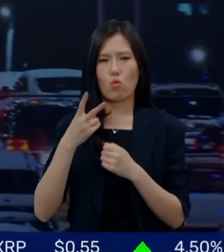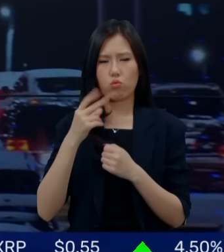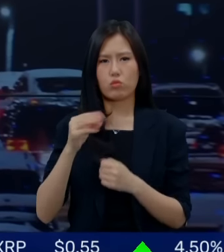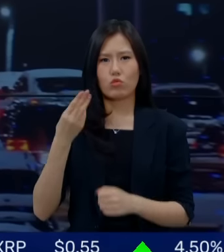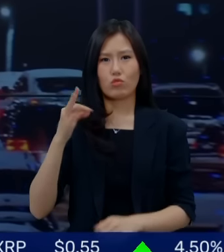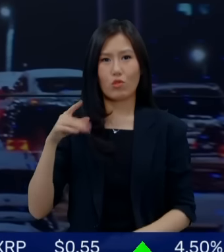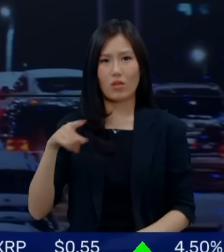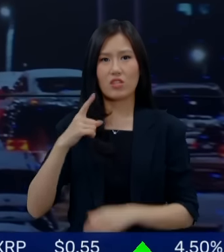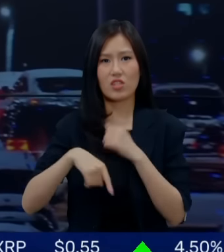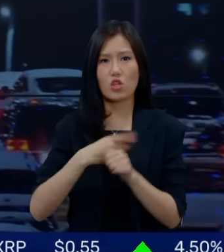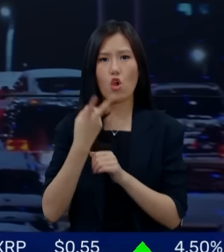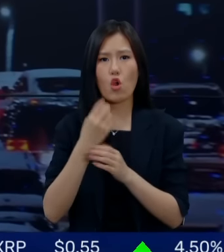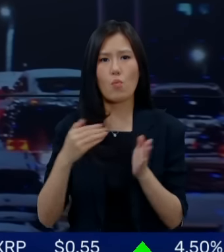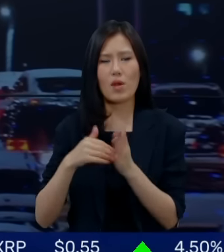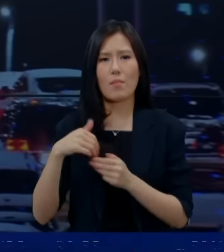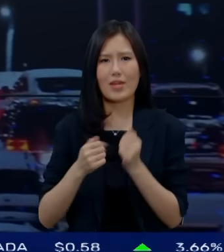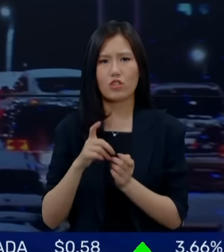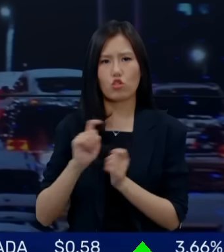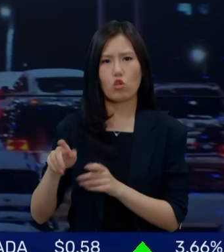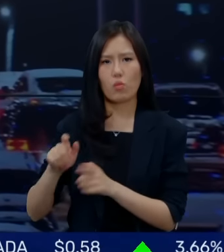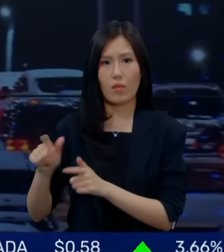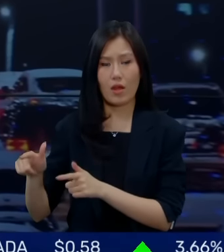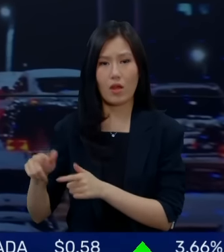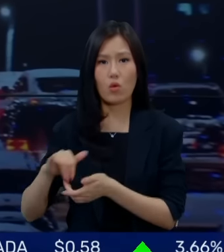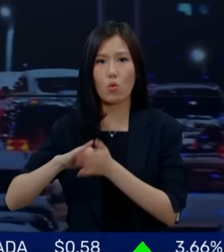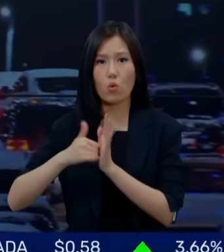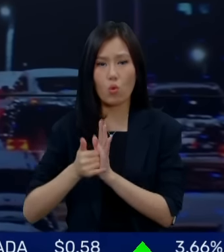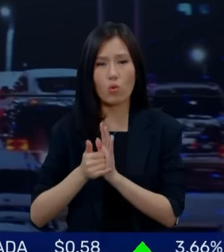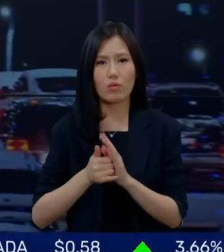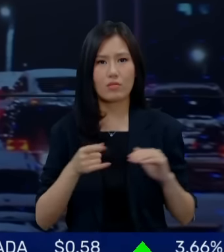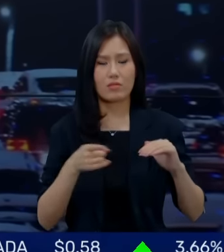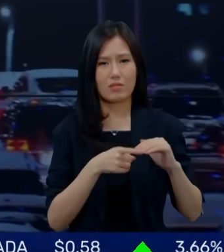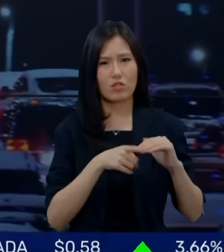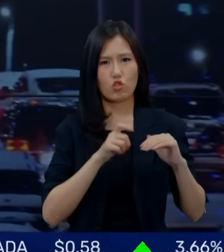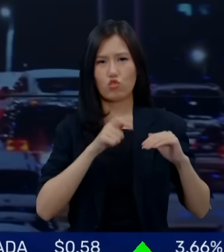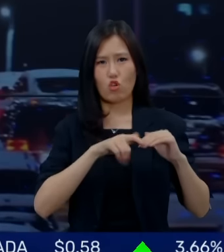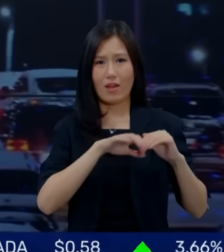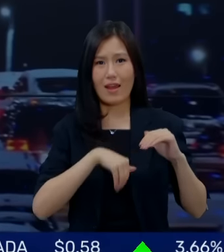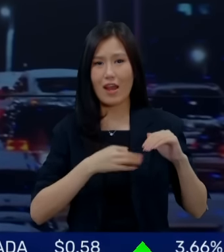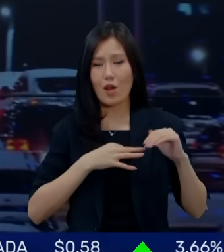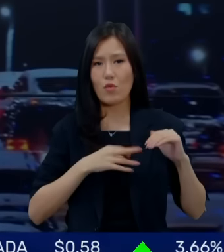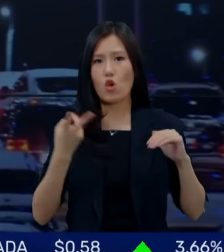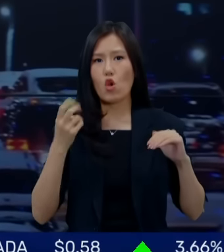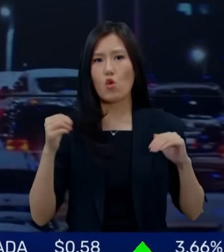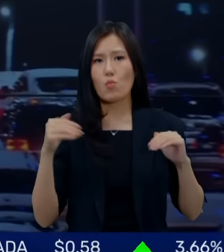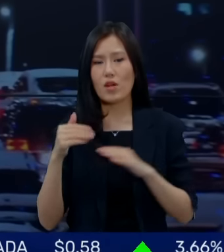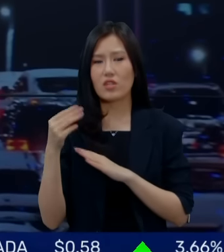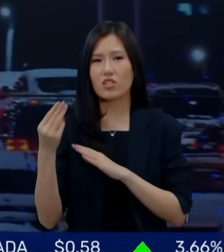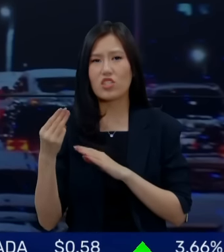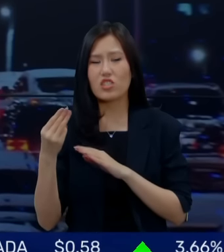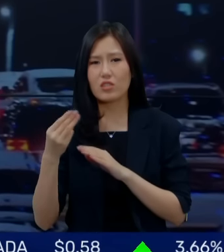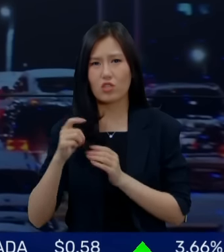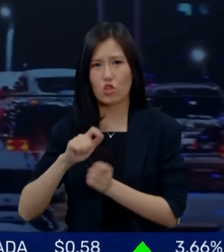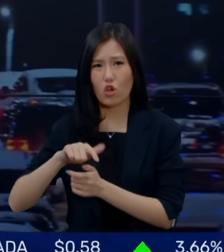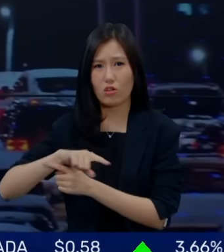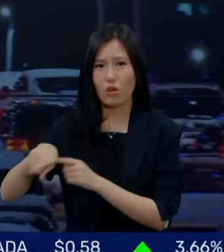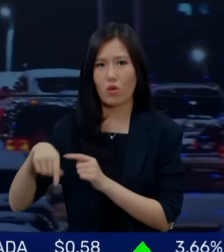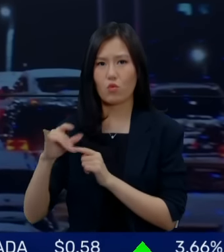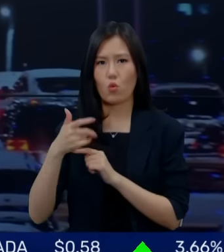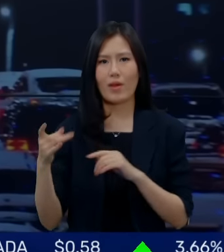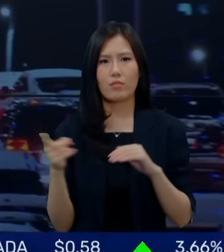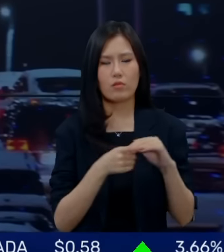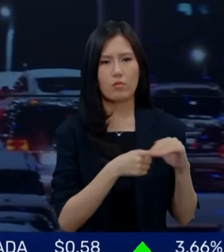автомашины хасалт хийдэг байна. Эндээс харахад дугаар олголтод хязгаарлалт тогтоосон энэ үед жил тутам 20 мянга гаруй автомашины дугаар эргэлдэх боломжтой гэж